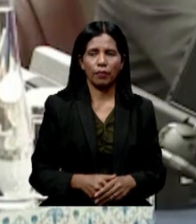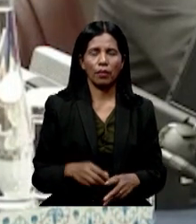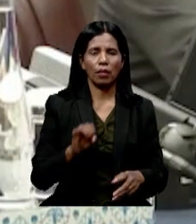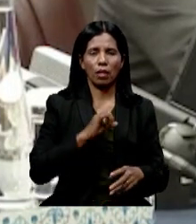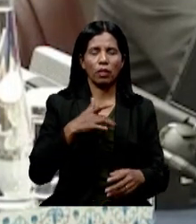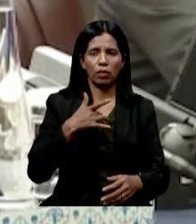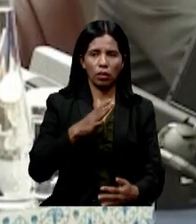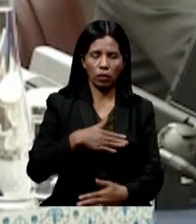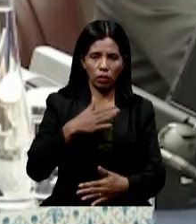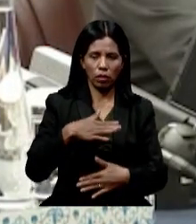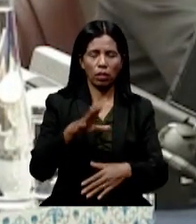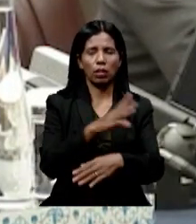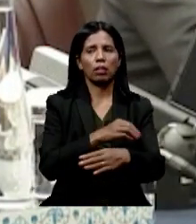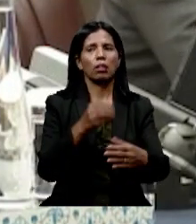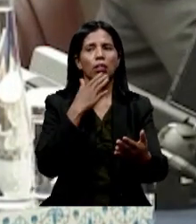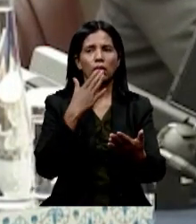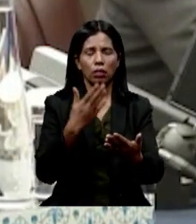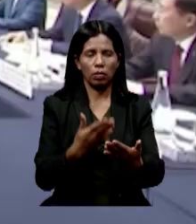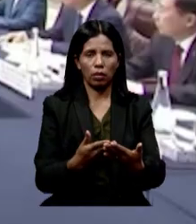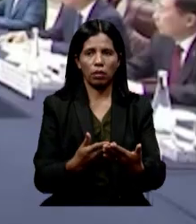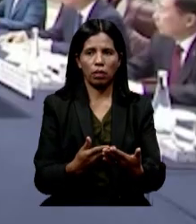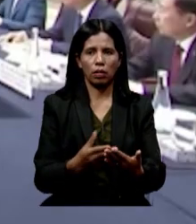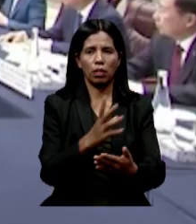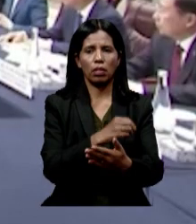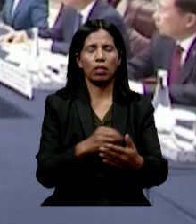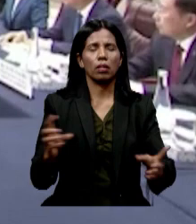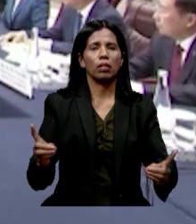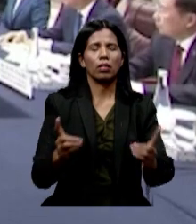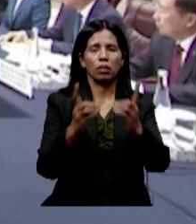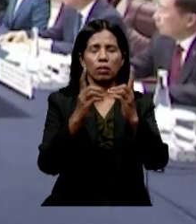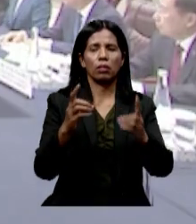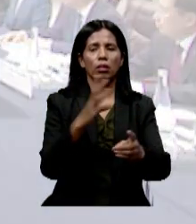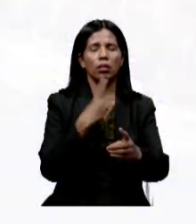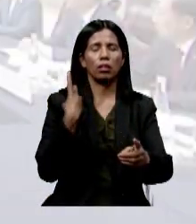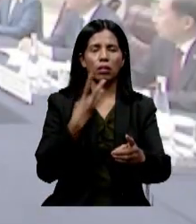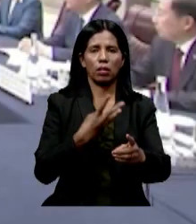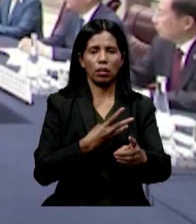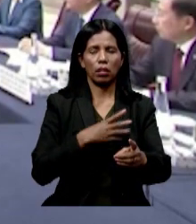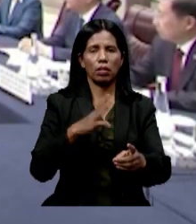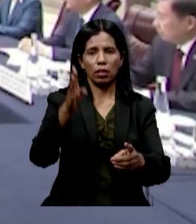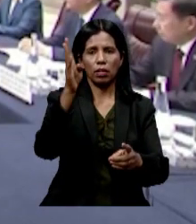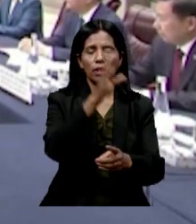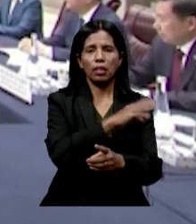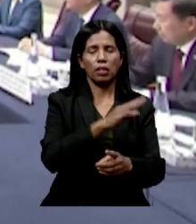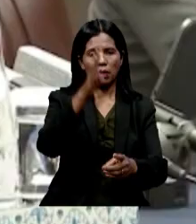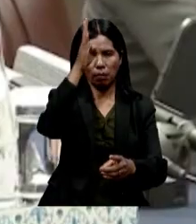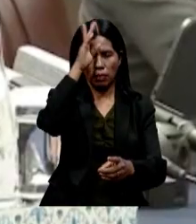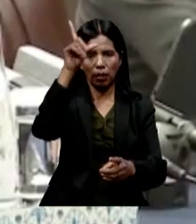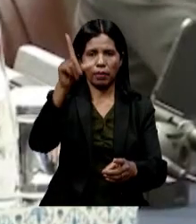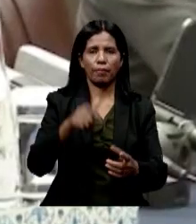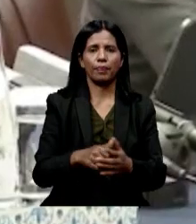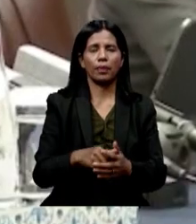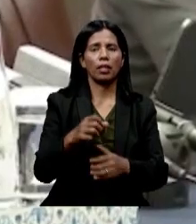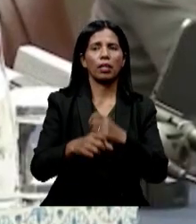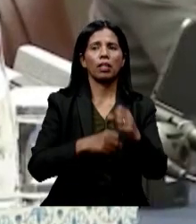senang banyak kemajuan konkret sejak pertemuan kita di Bali November yang lalu. Ia tina rihun rua